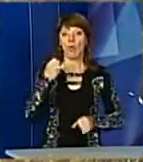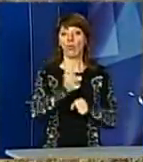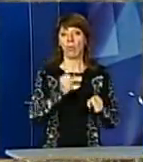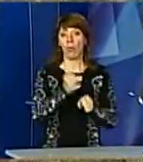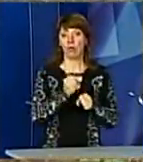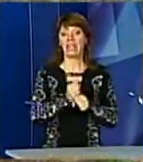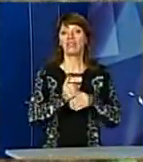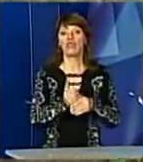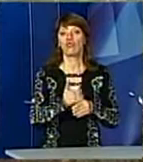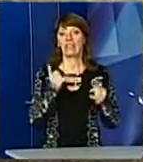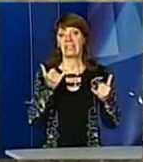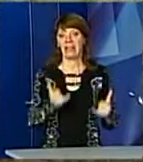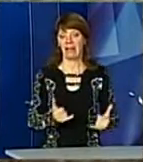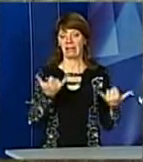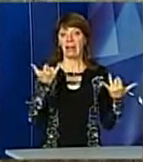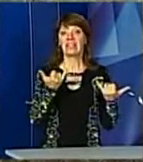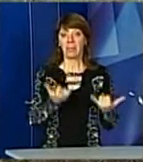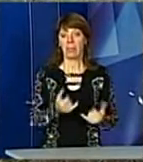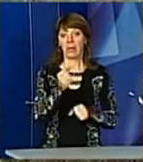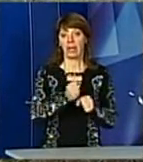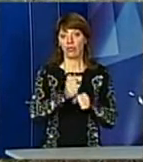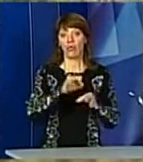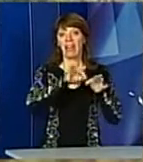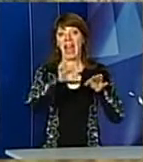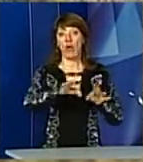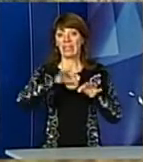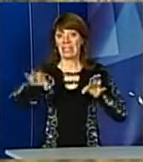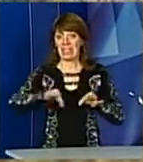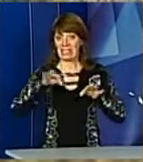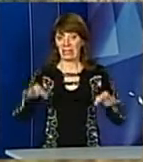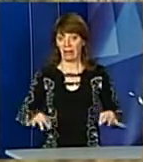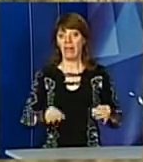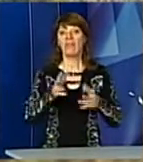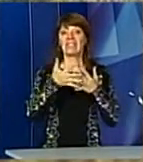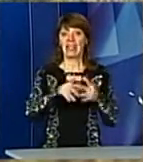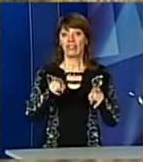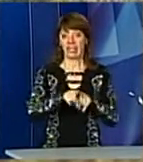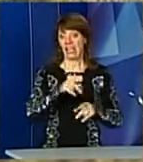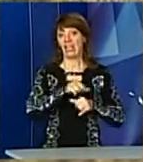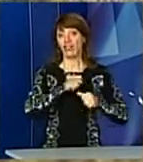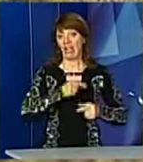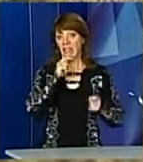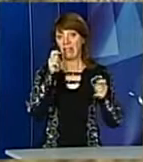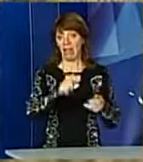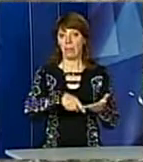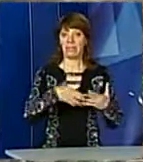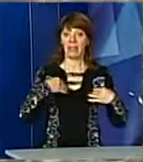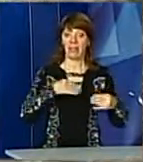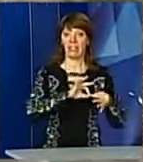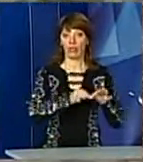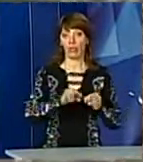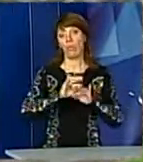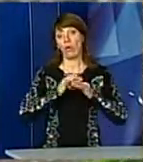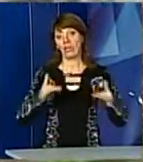роботи зрушили лише зараз. Наразі тут працюють геодезисти. У селищі ж такий щедрий дар від міста Лева трактують по-різному. І